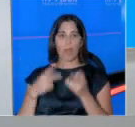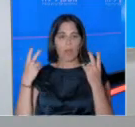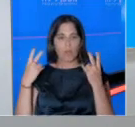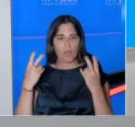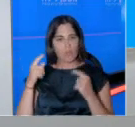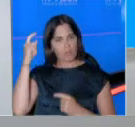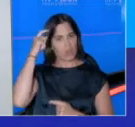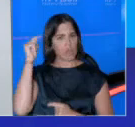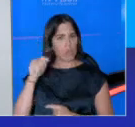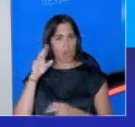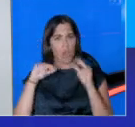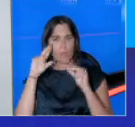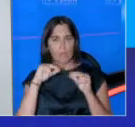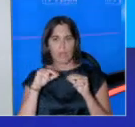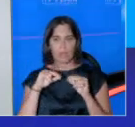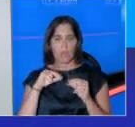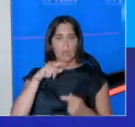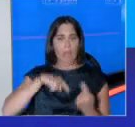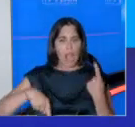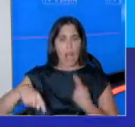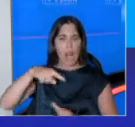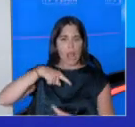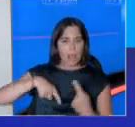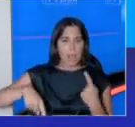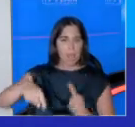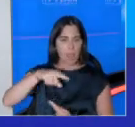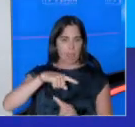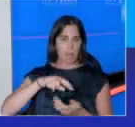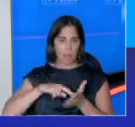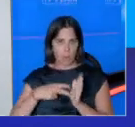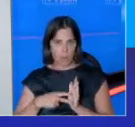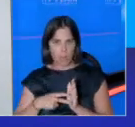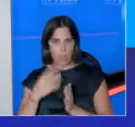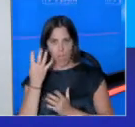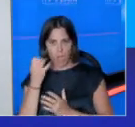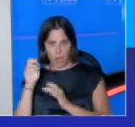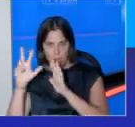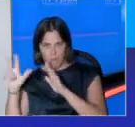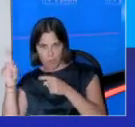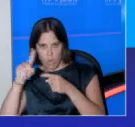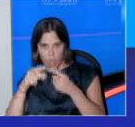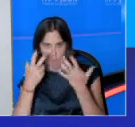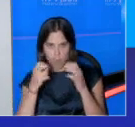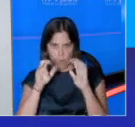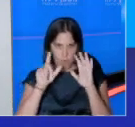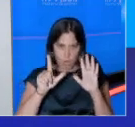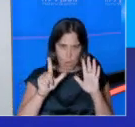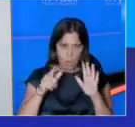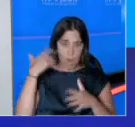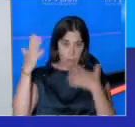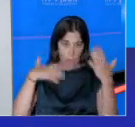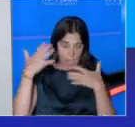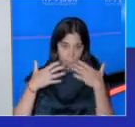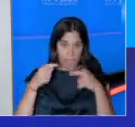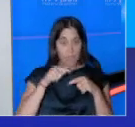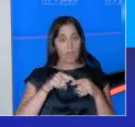היה לי בראש, אתם יודעים, אנחנו מדברים על סייקלים, מעגלים, בפוליטיקה הישראלית, 48-77, ואז הבלגן, אבל אז